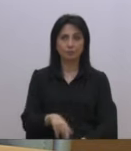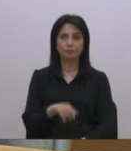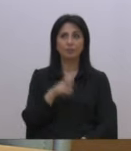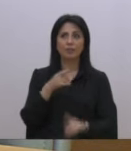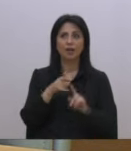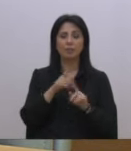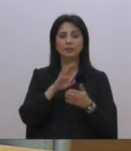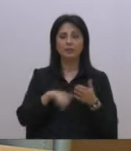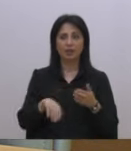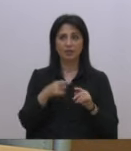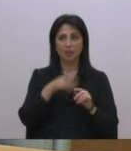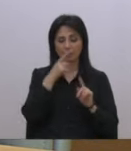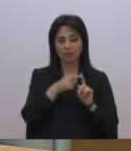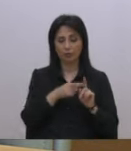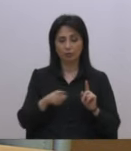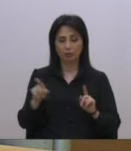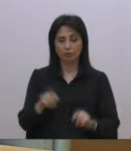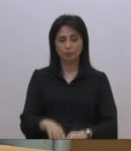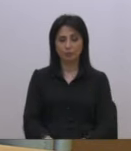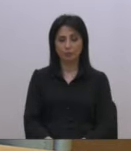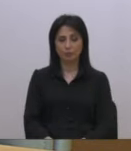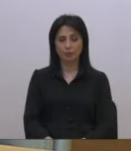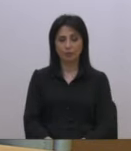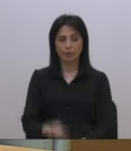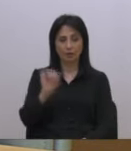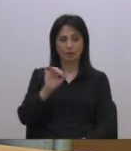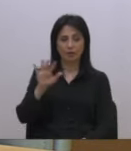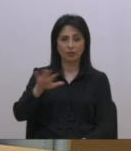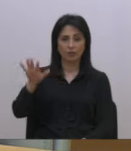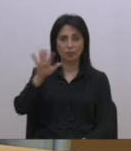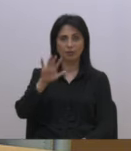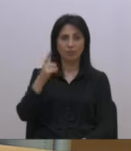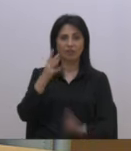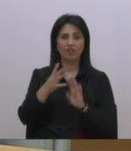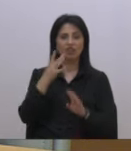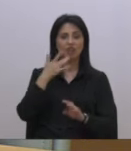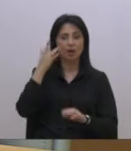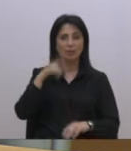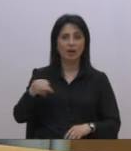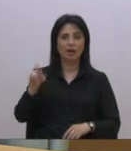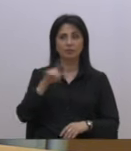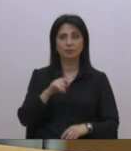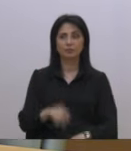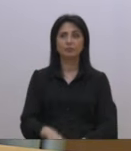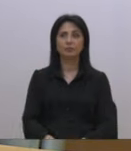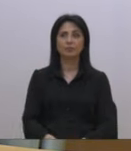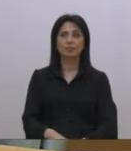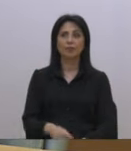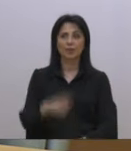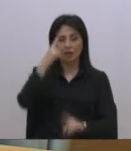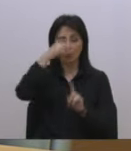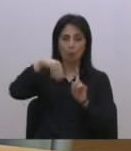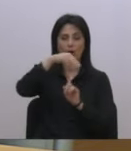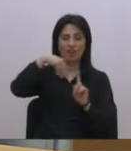ამის გარდა ამ პერიოდში დასავლეთმა და პირველ რიგში ამერიკის ერთობლივ შტატებმა მოგვახვია